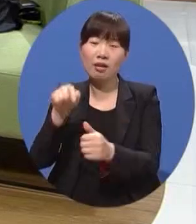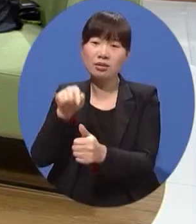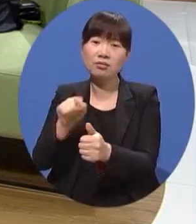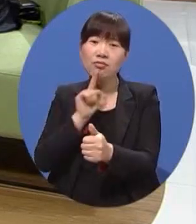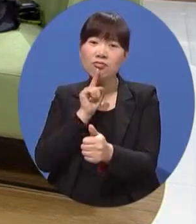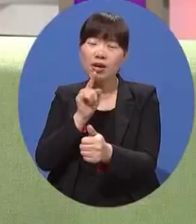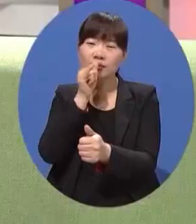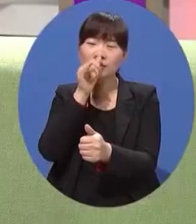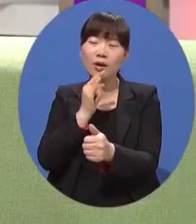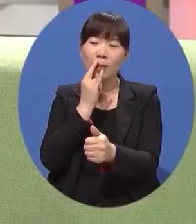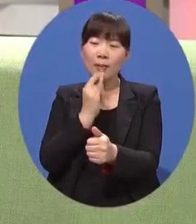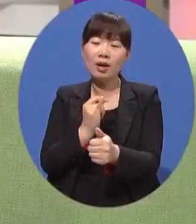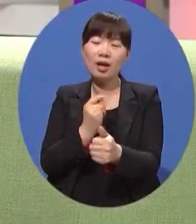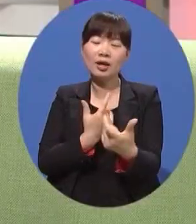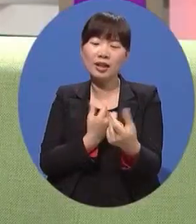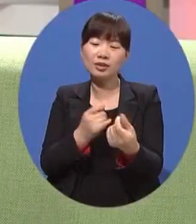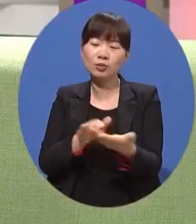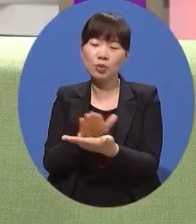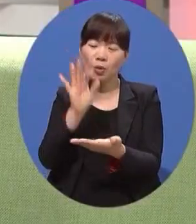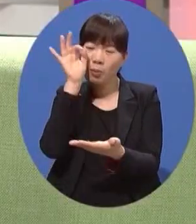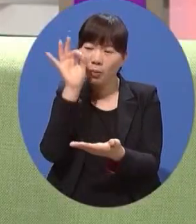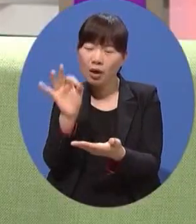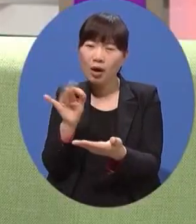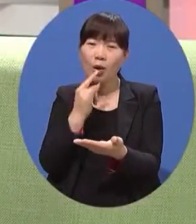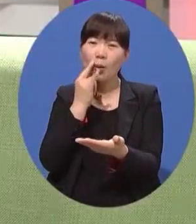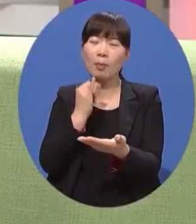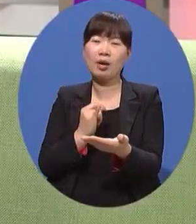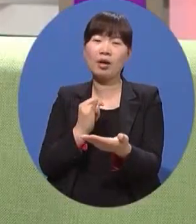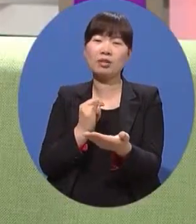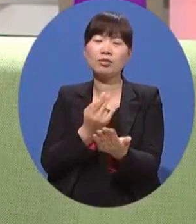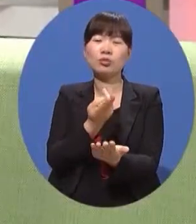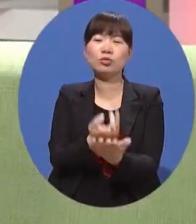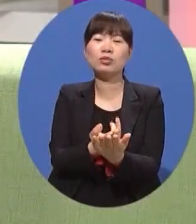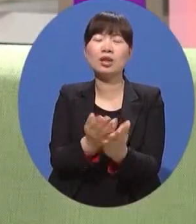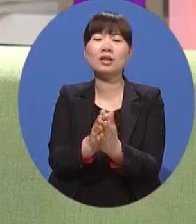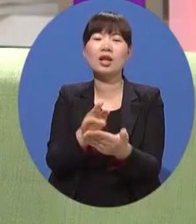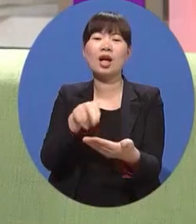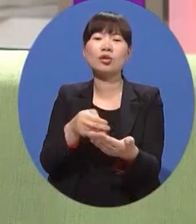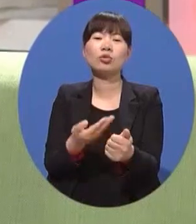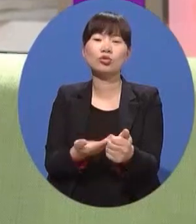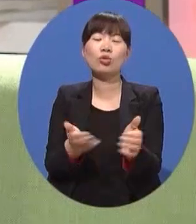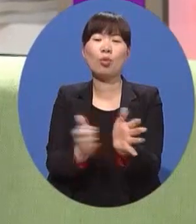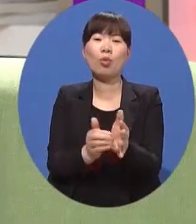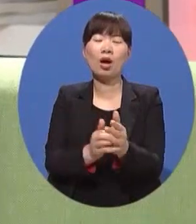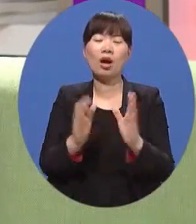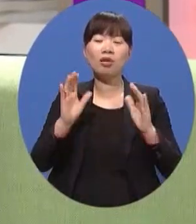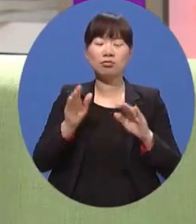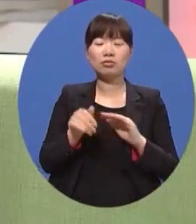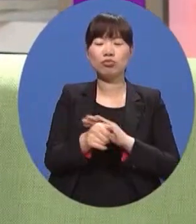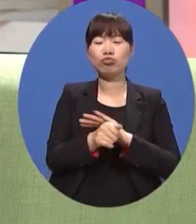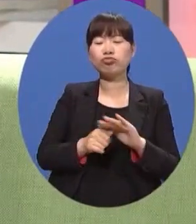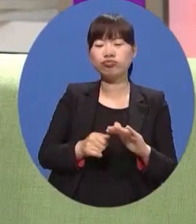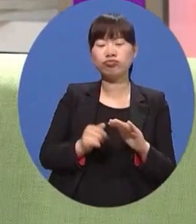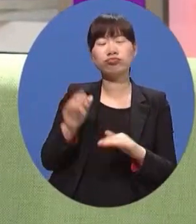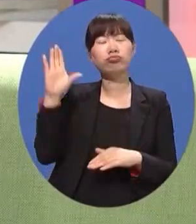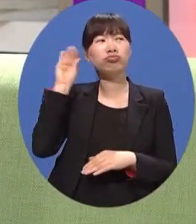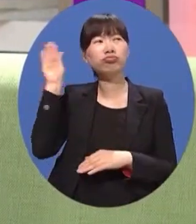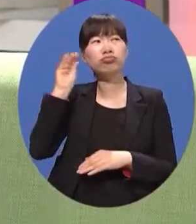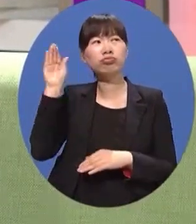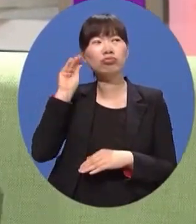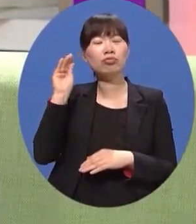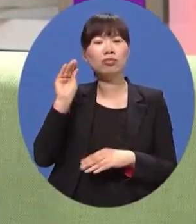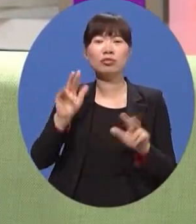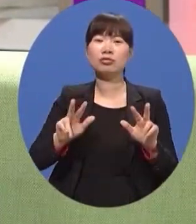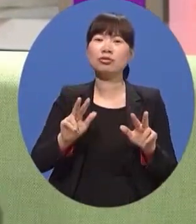하지만 엄마의 놀이를 가만히 살펴보면 엄마는 눕힌 채 책을 읽어준단 말이에요. 그럼 아이는 수동적인 자세로 이렇게 듣는 거란 말이에요. 얘는